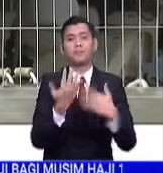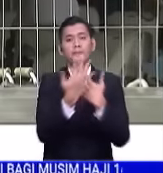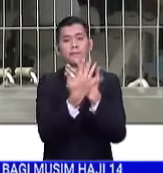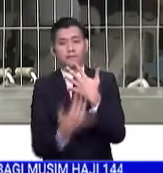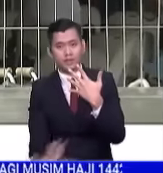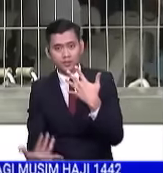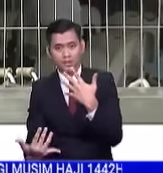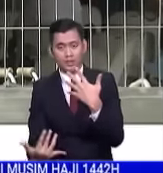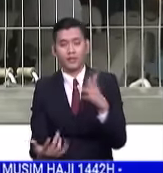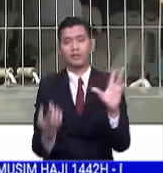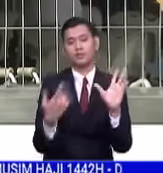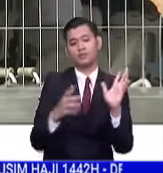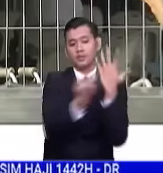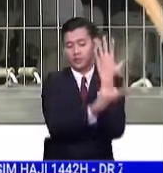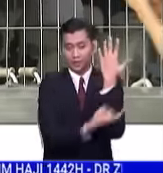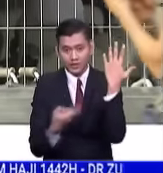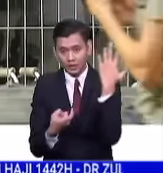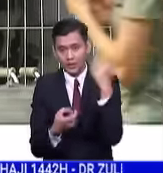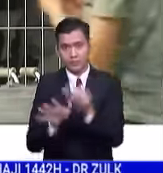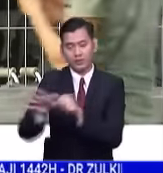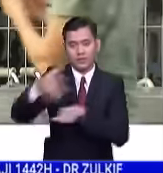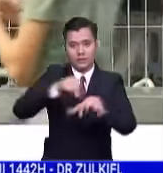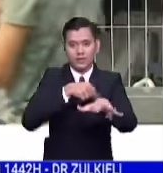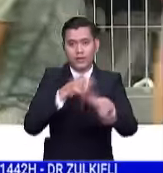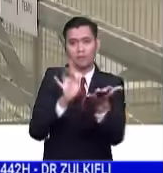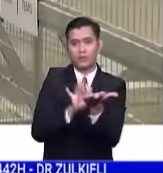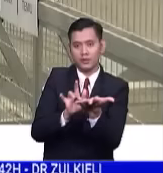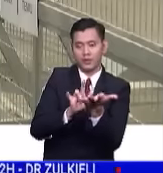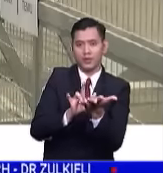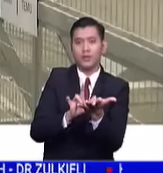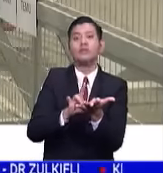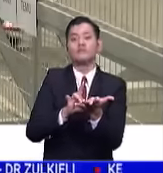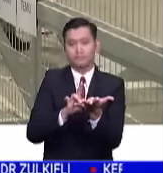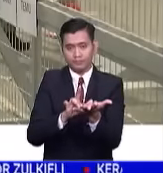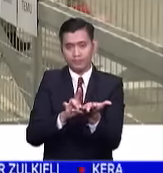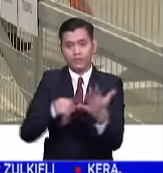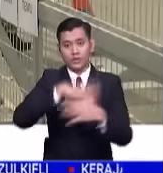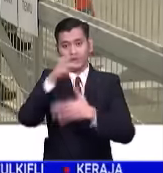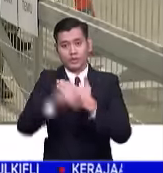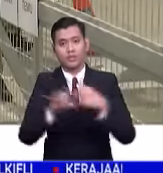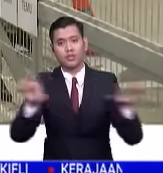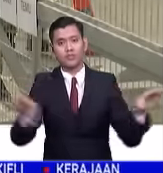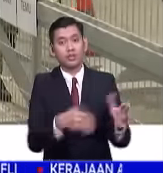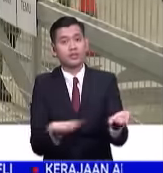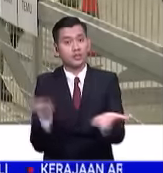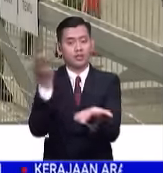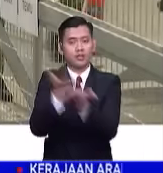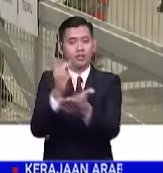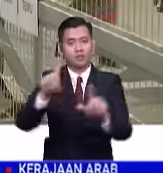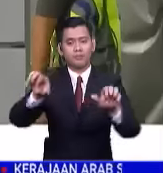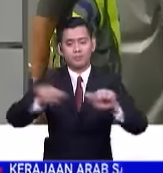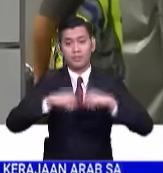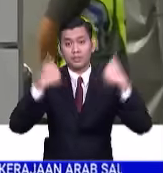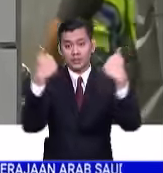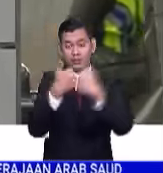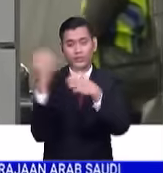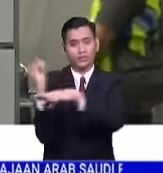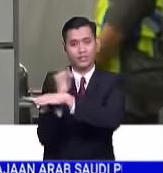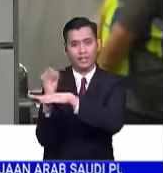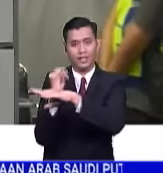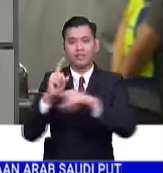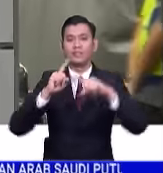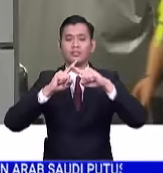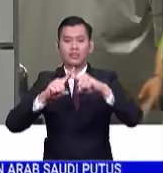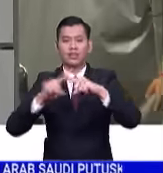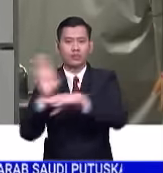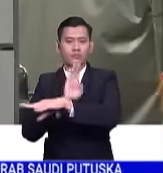getah termasuk pembuatan sarung tangan perubatan. PIKAS diperkenal berikutan cadangan daripada Persatuan Industri, Dewan